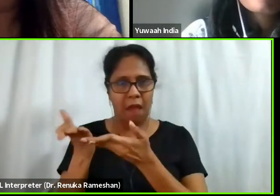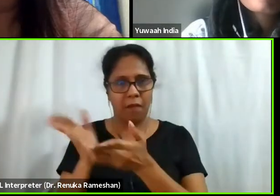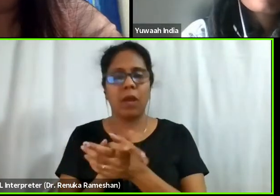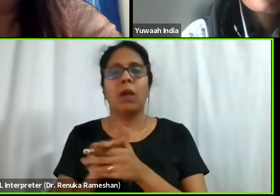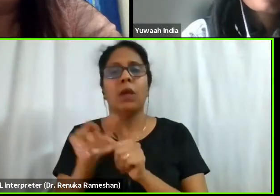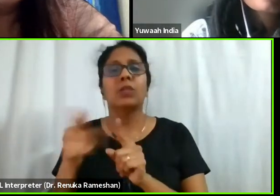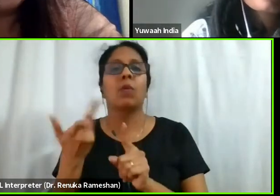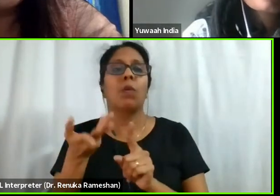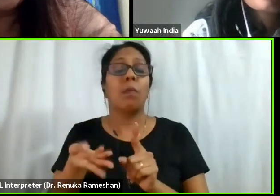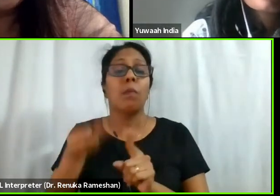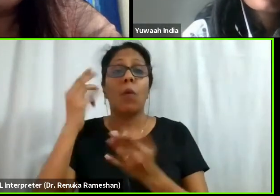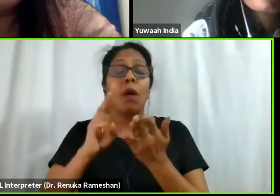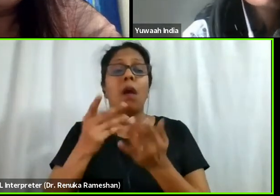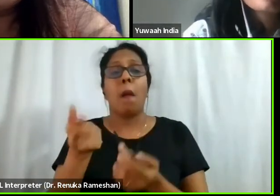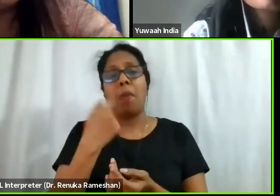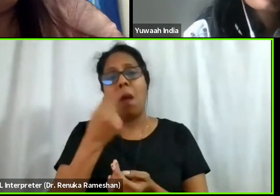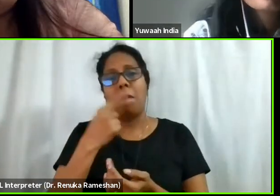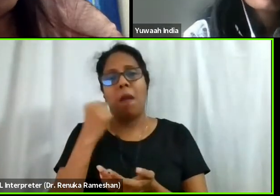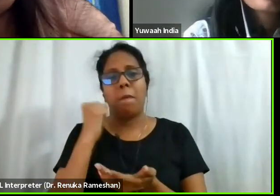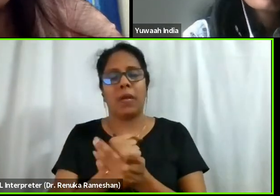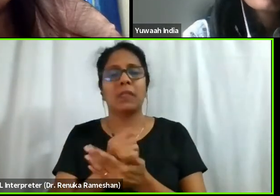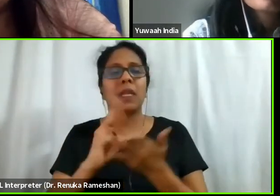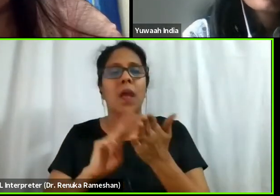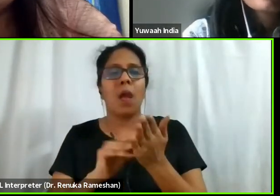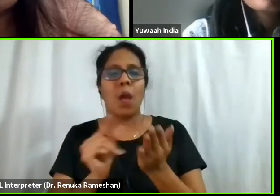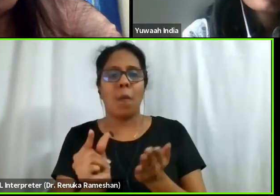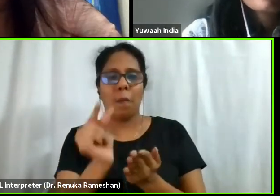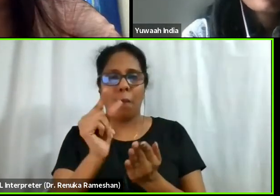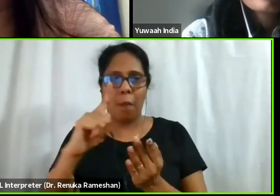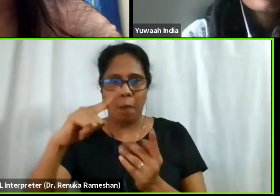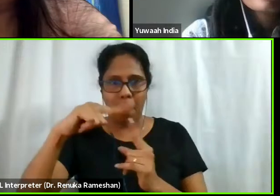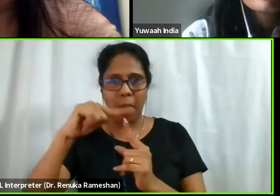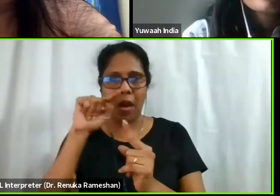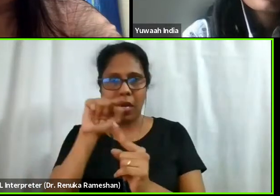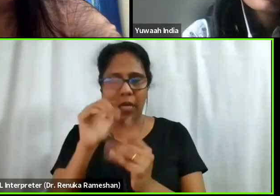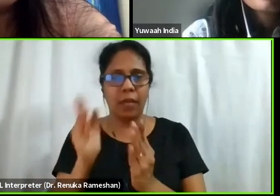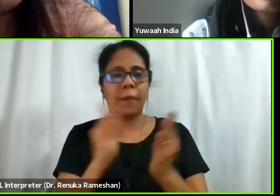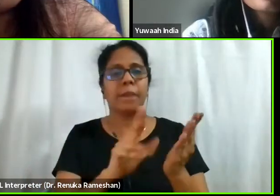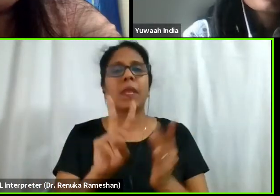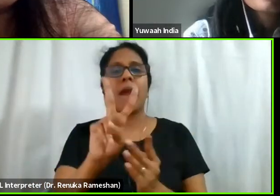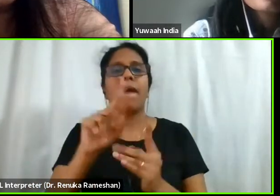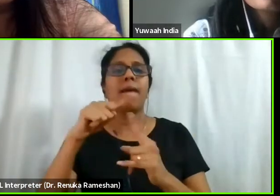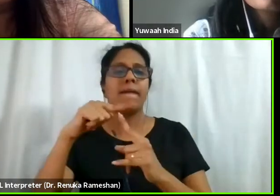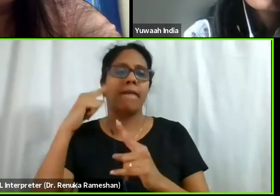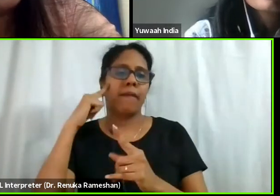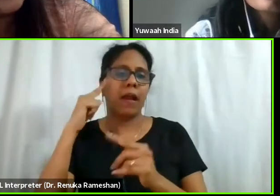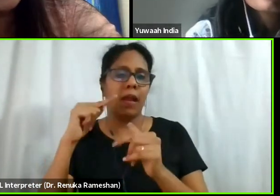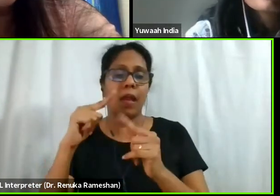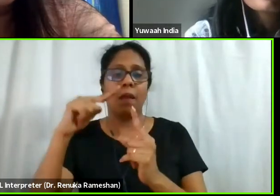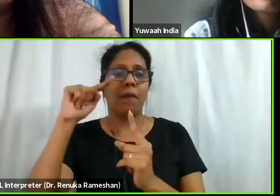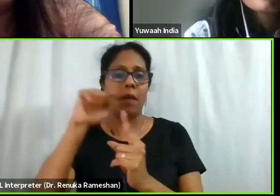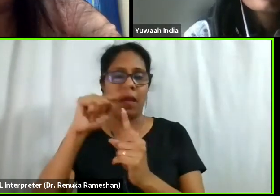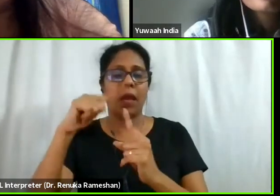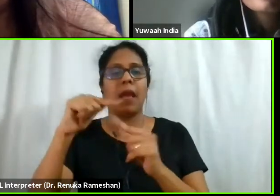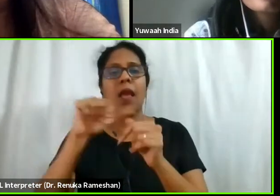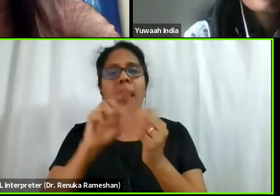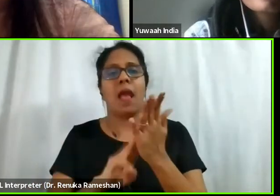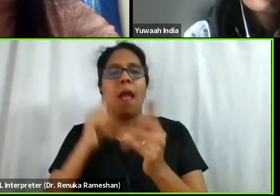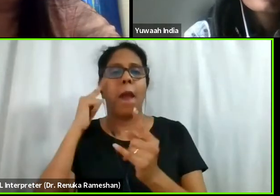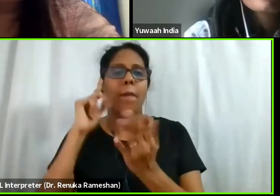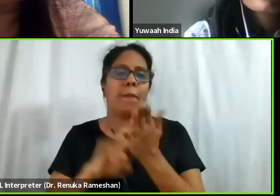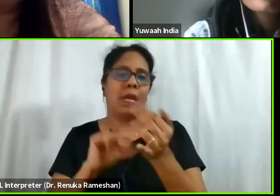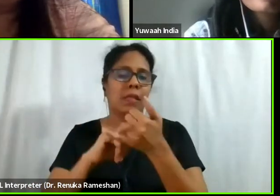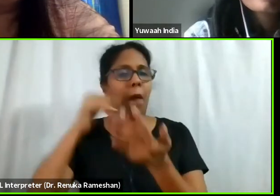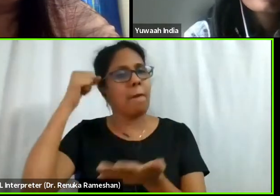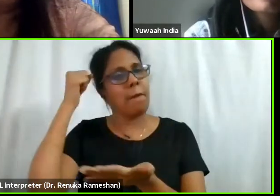मल्टीविटामिन्स लेने को भी कहा जाता है, वो आप जरूर लीजिएगा। मल्टीविटामिन्स एंड जिंक, ये आपको प्रिस्क्राइब